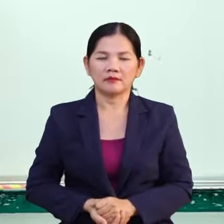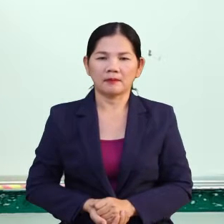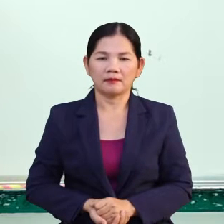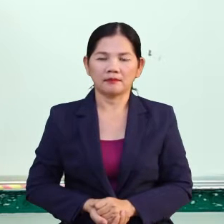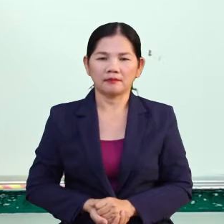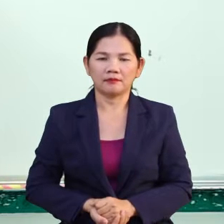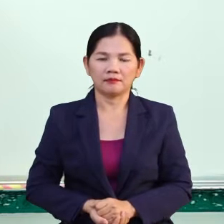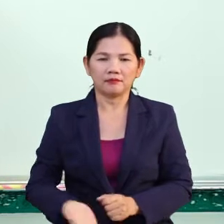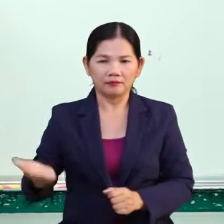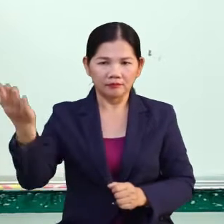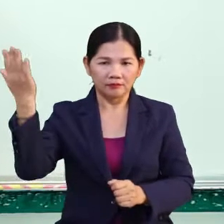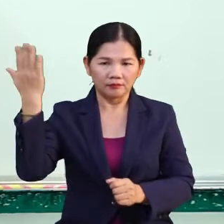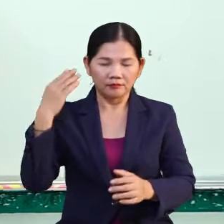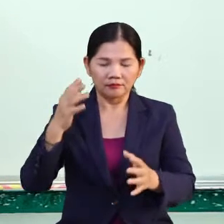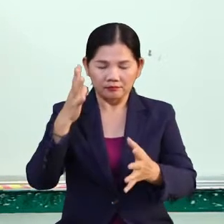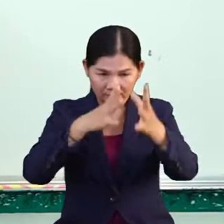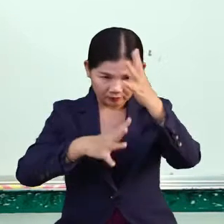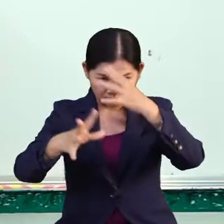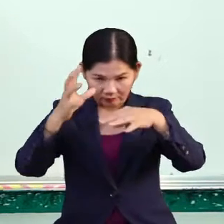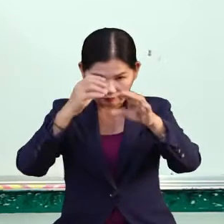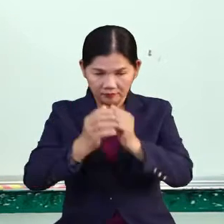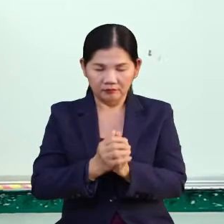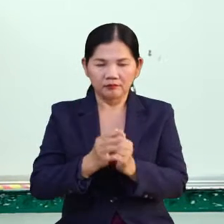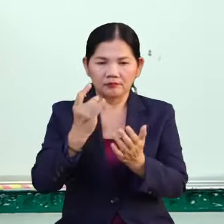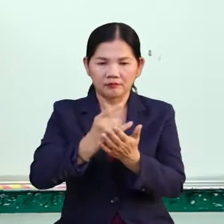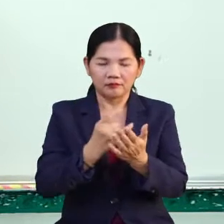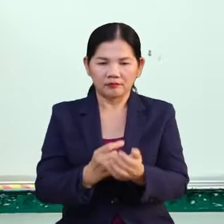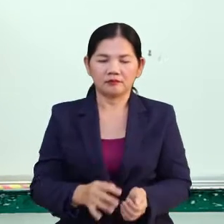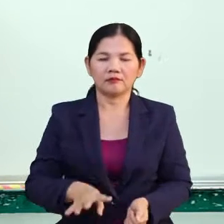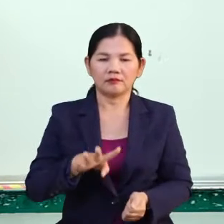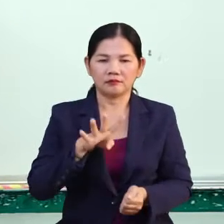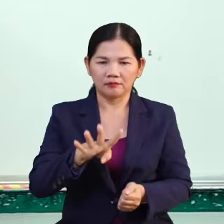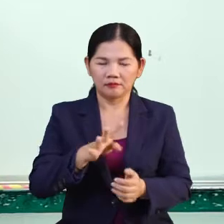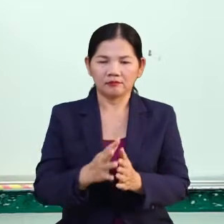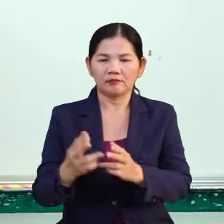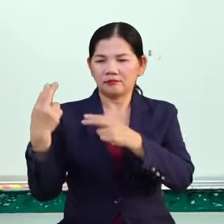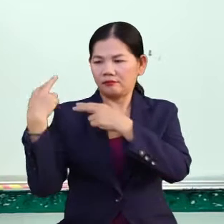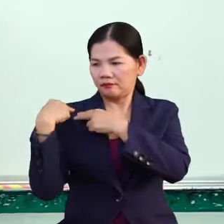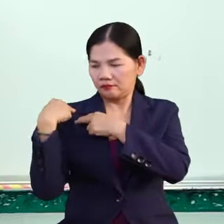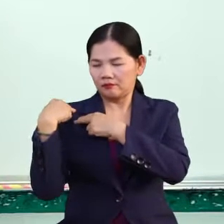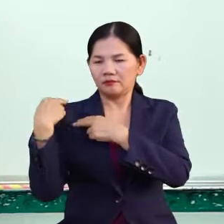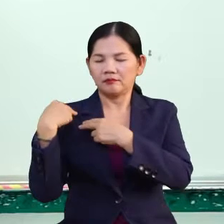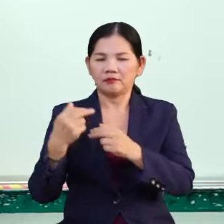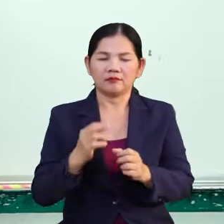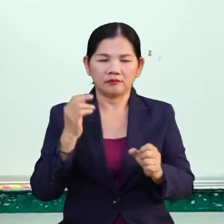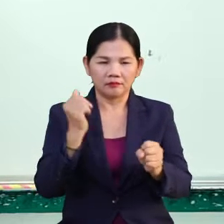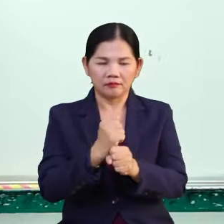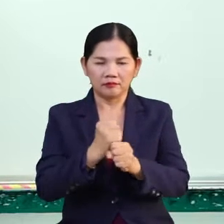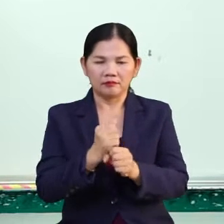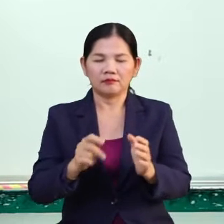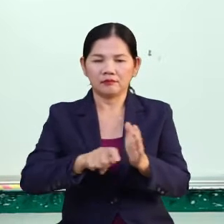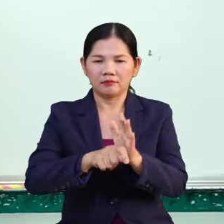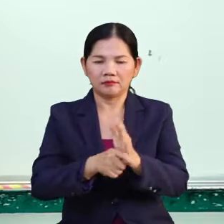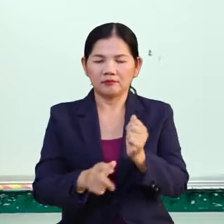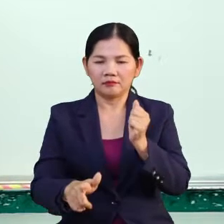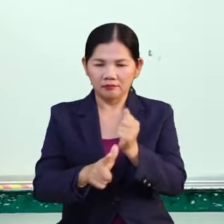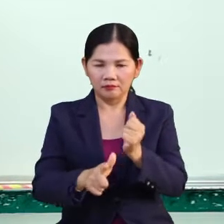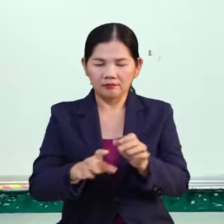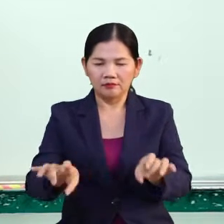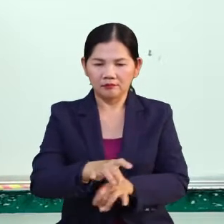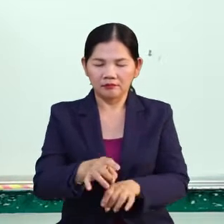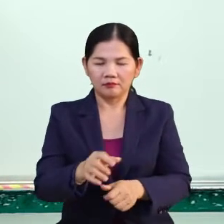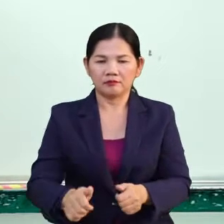ចាថ្ងៃមុនគឺយើងរៀនចាមេរៀនទី4របស់យើងការទទួលស្គាល់អំពើល្អខ្លឹមសាររងនោះគឺ